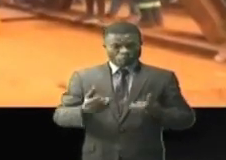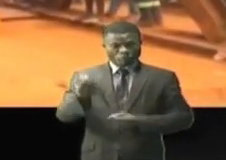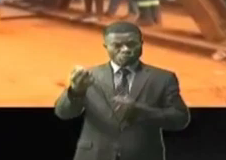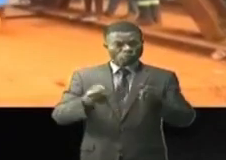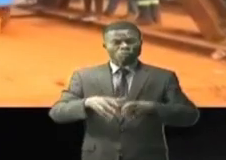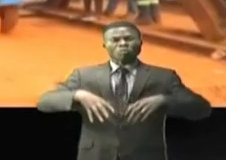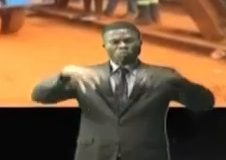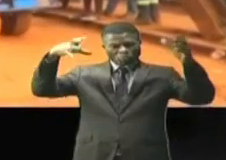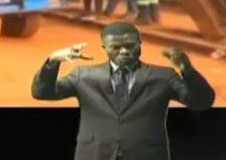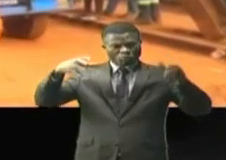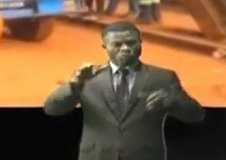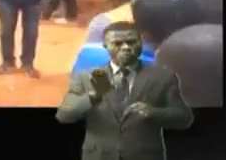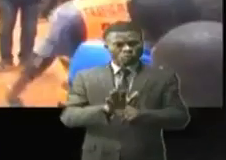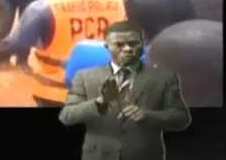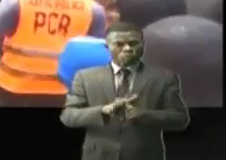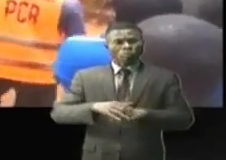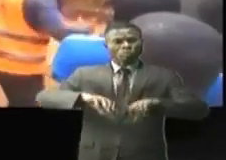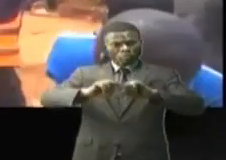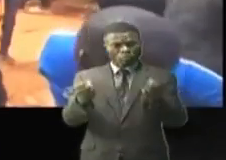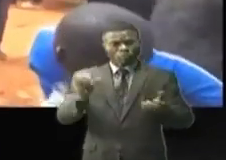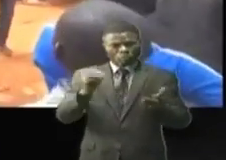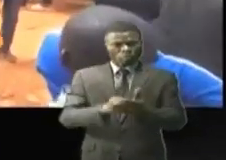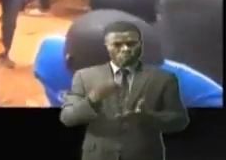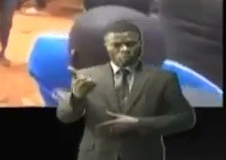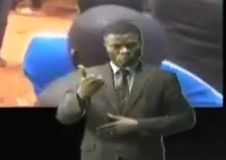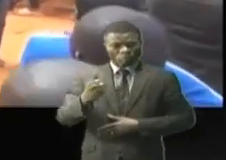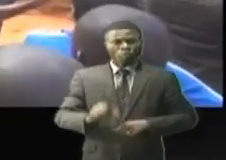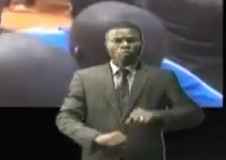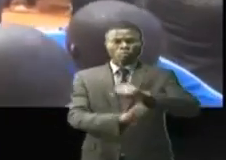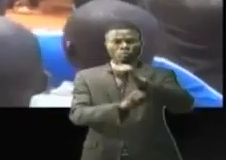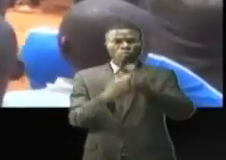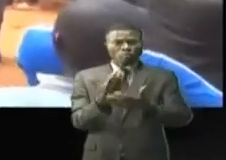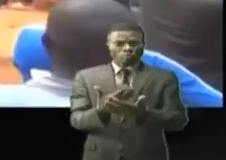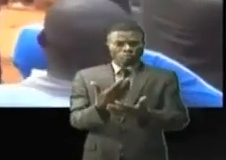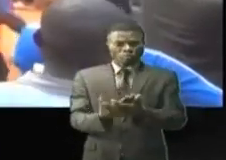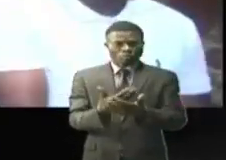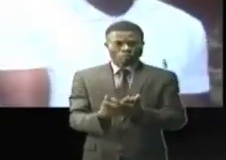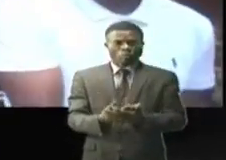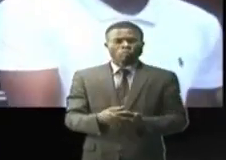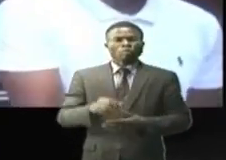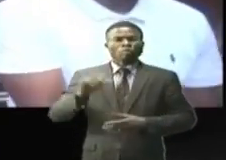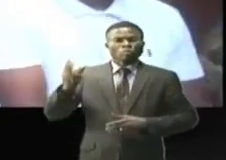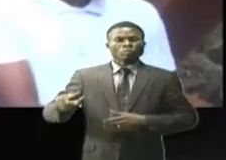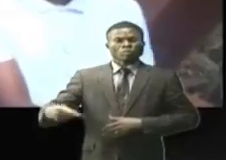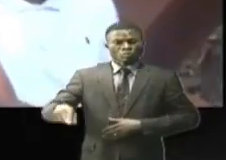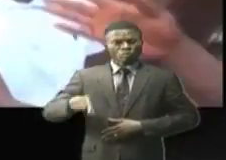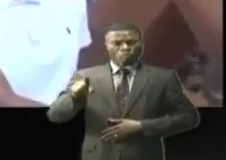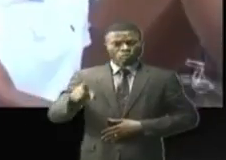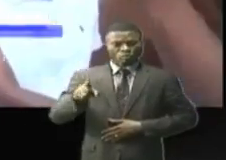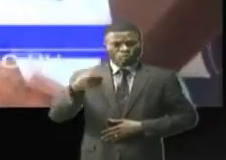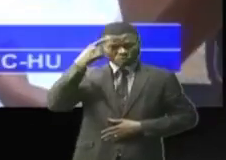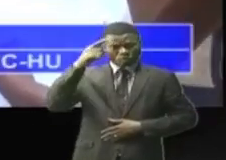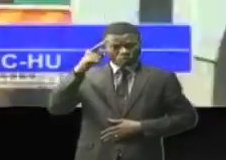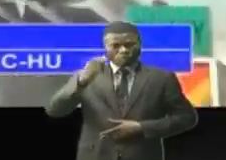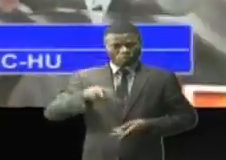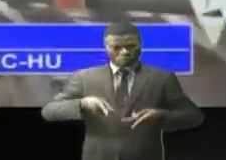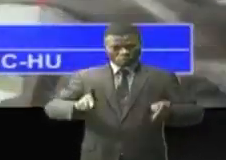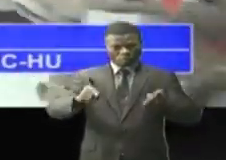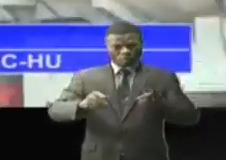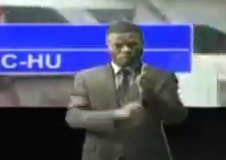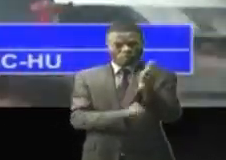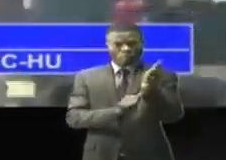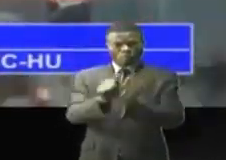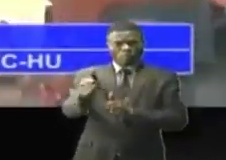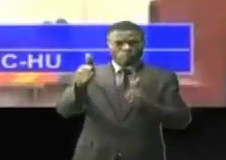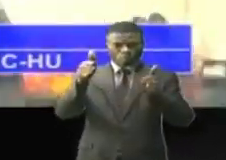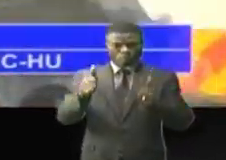nous risquons encore d'avoir les pires. Il a fallu cette intervention rapide de l'exécutif Basséane Nanga pour permettre le passage à